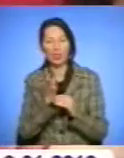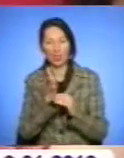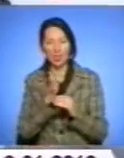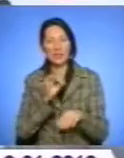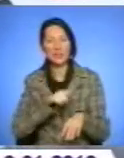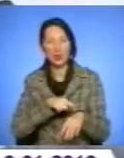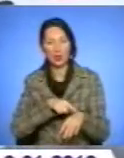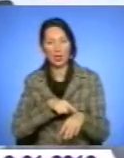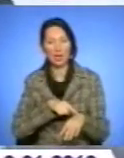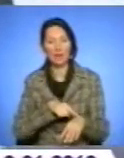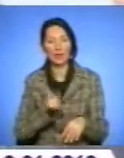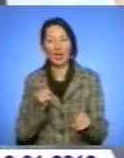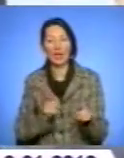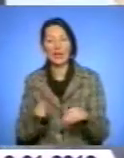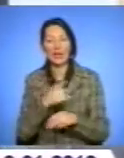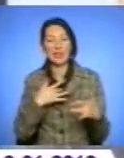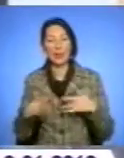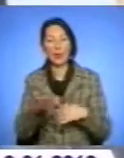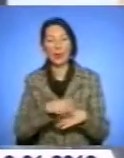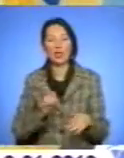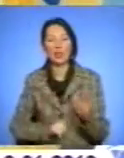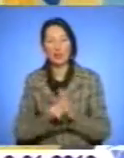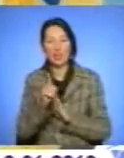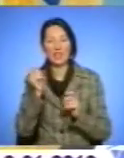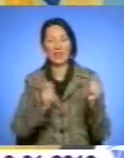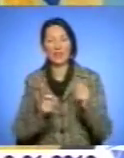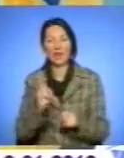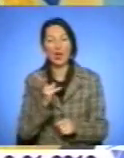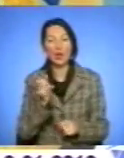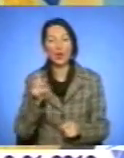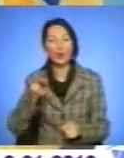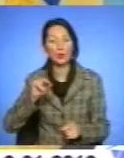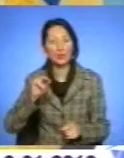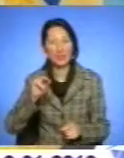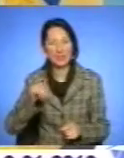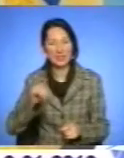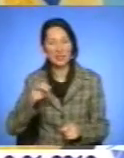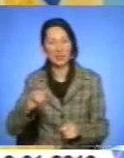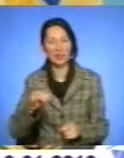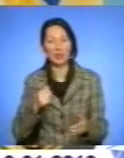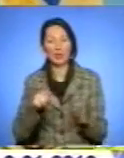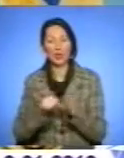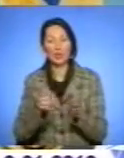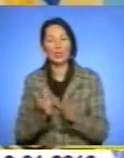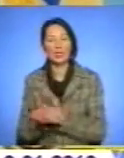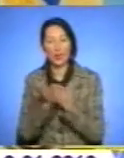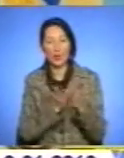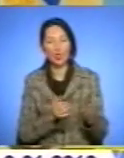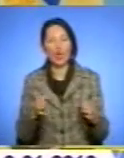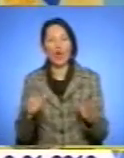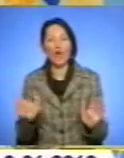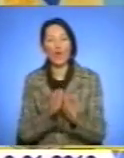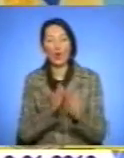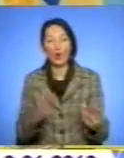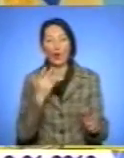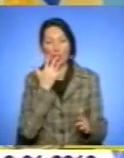майдані стартує фестиваль куті. До участі у цьому заході запрошені фольклорні колективи і